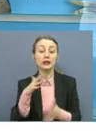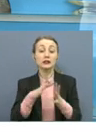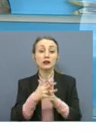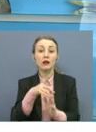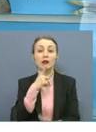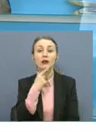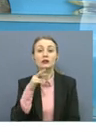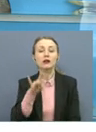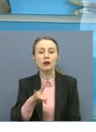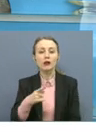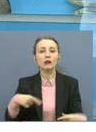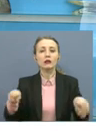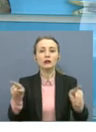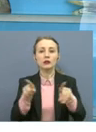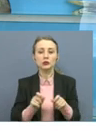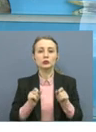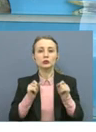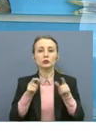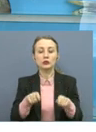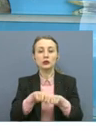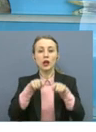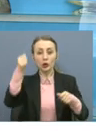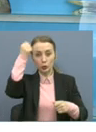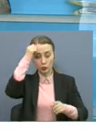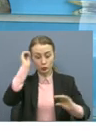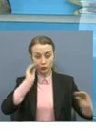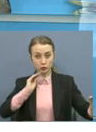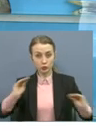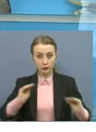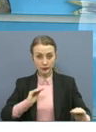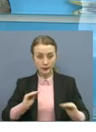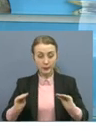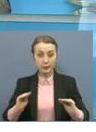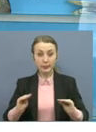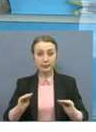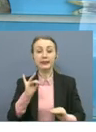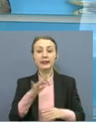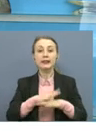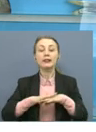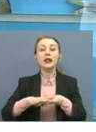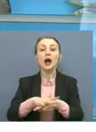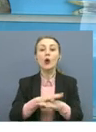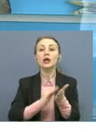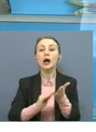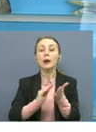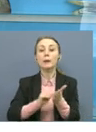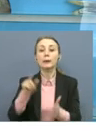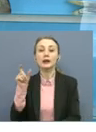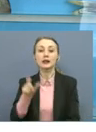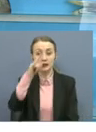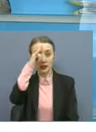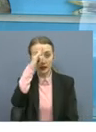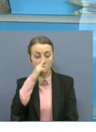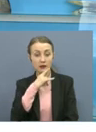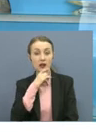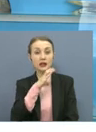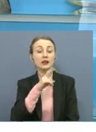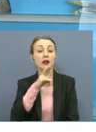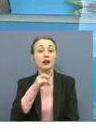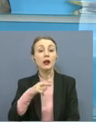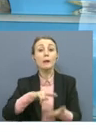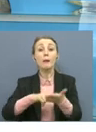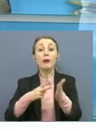ешқайда шашпай, төкпей, төгіп тастамай, соны жинақтап іске ұқсату үшін мына